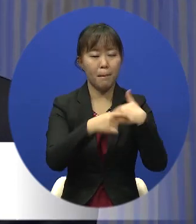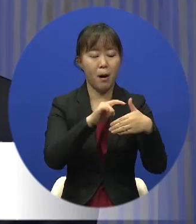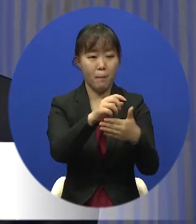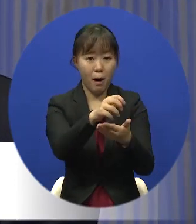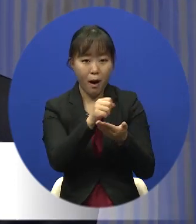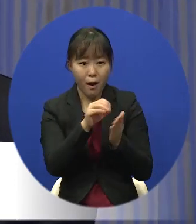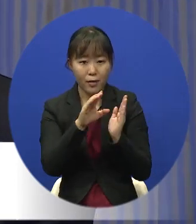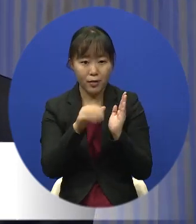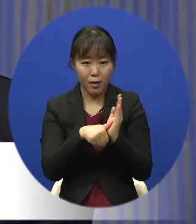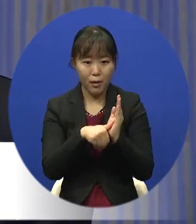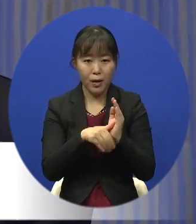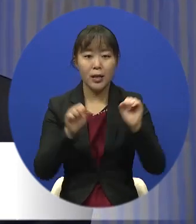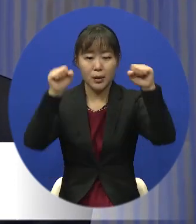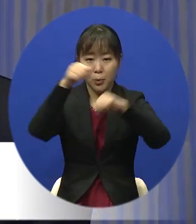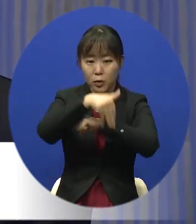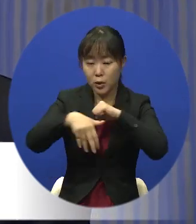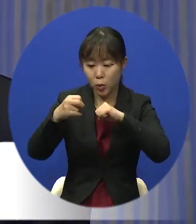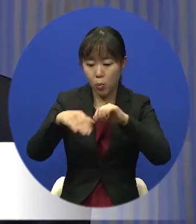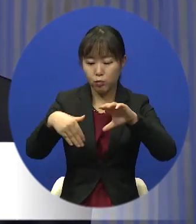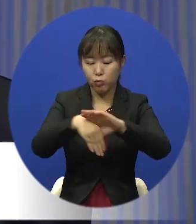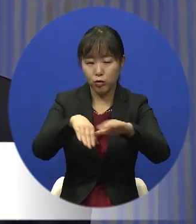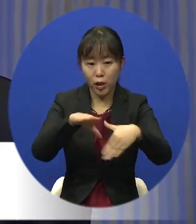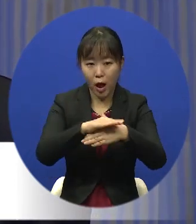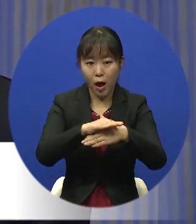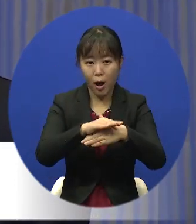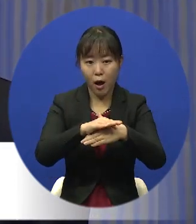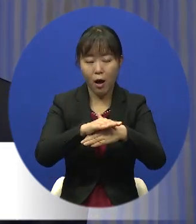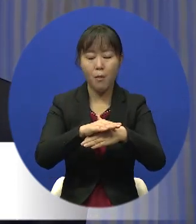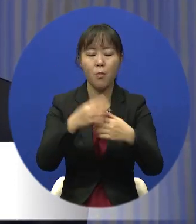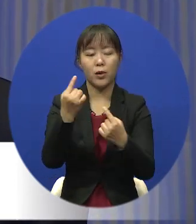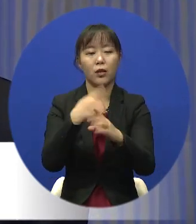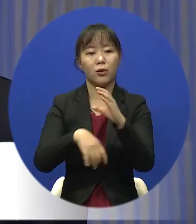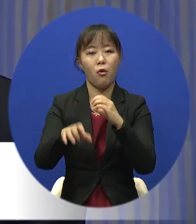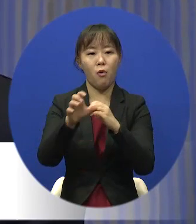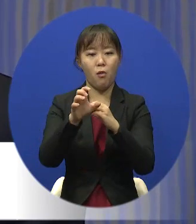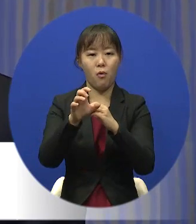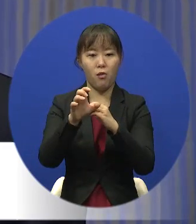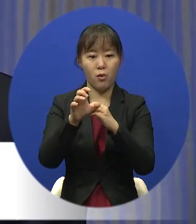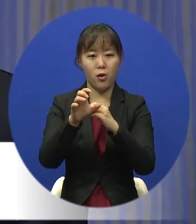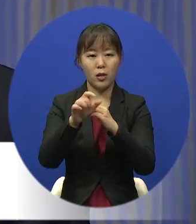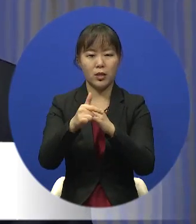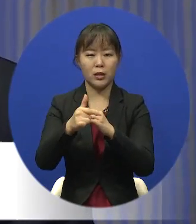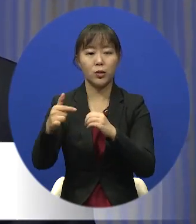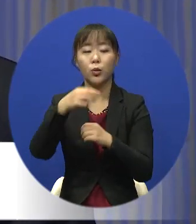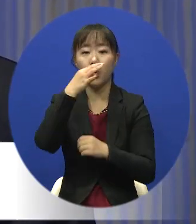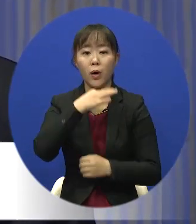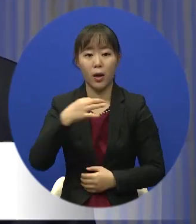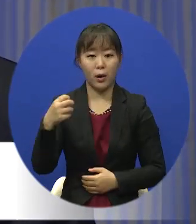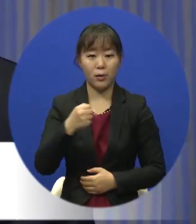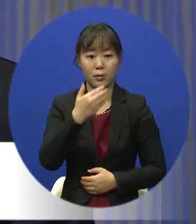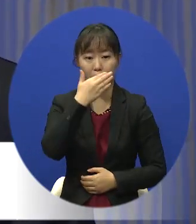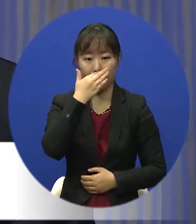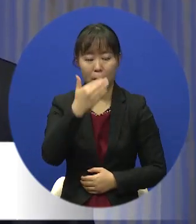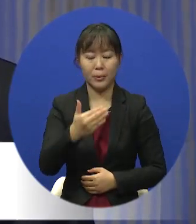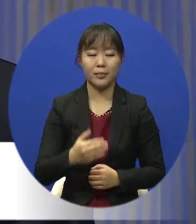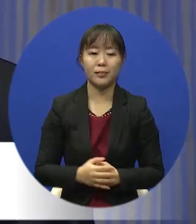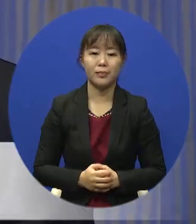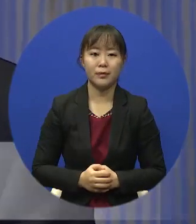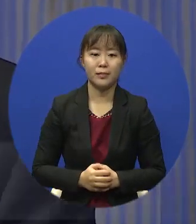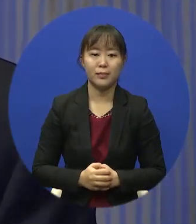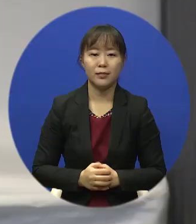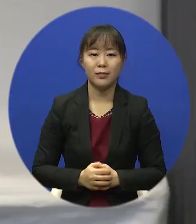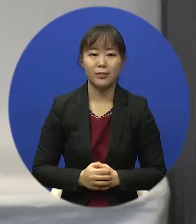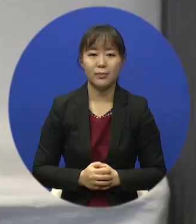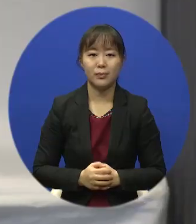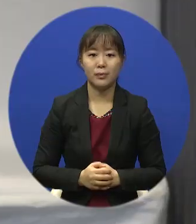데서 어느 스포츠나 문화나 뭐 이런 것보다 훨씬 더 큰 이제 효과를 우리가 이제 볼 수